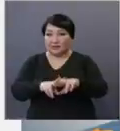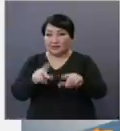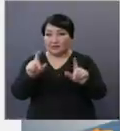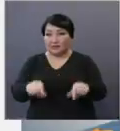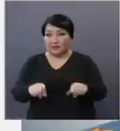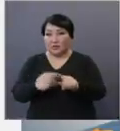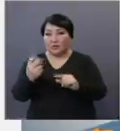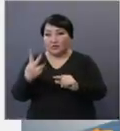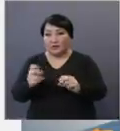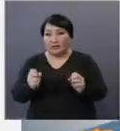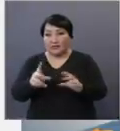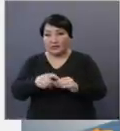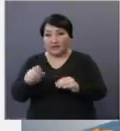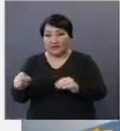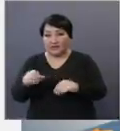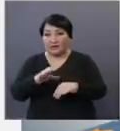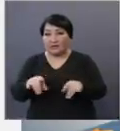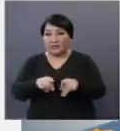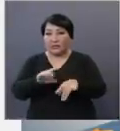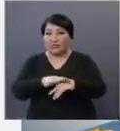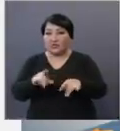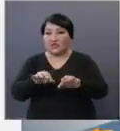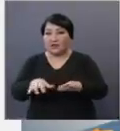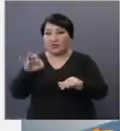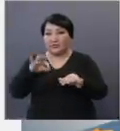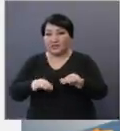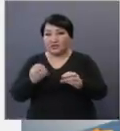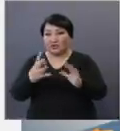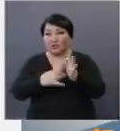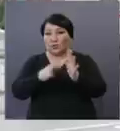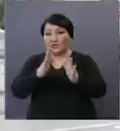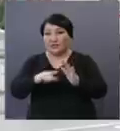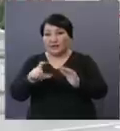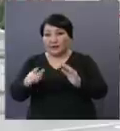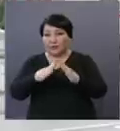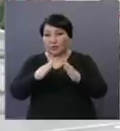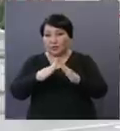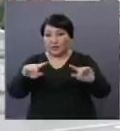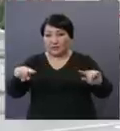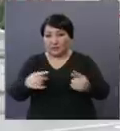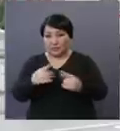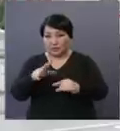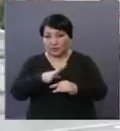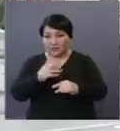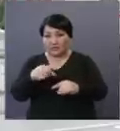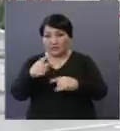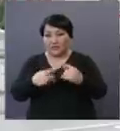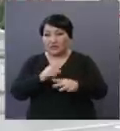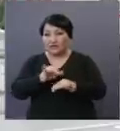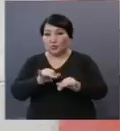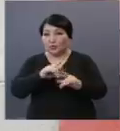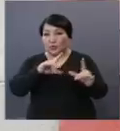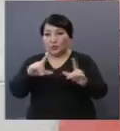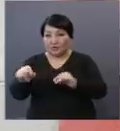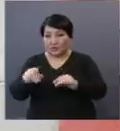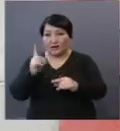күдіктіге кепіл түріндегі шара қолданылыпты. Тағы 9 адам үй қамауында болса, бір күдікті ешқайда шықпау туралы қолхатпен әзірге бостандықта